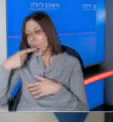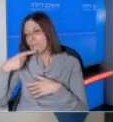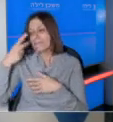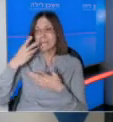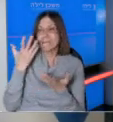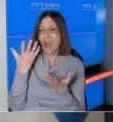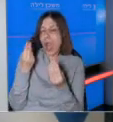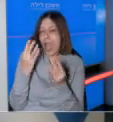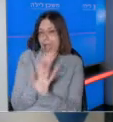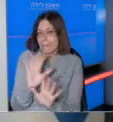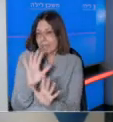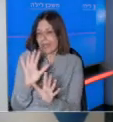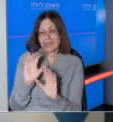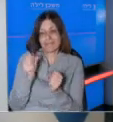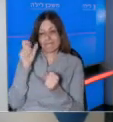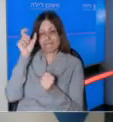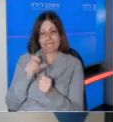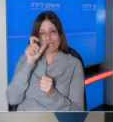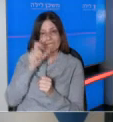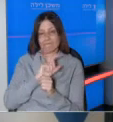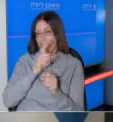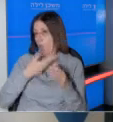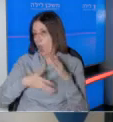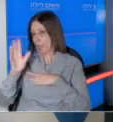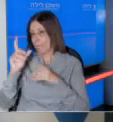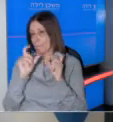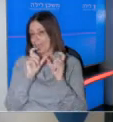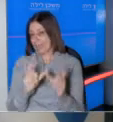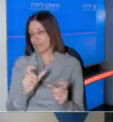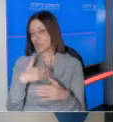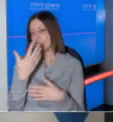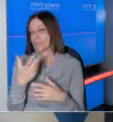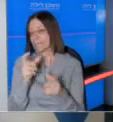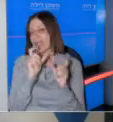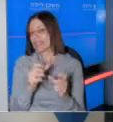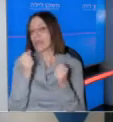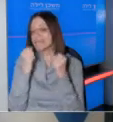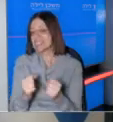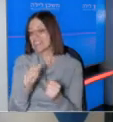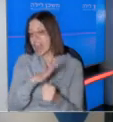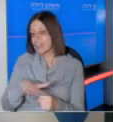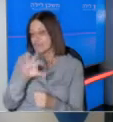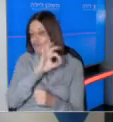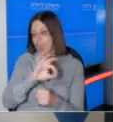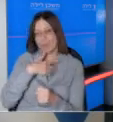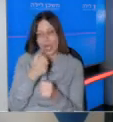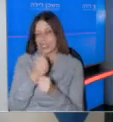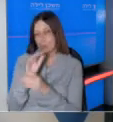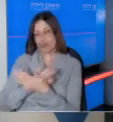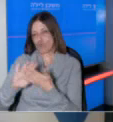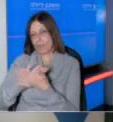לא עוד הרבה. אבל אם האזרחים לא הולכים ומגנים, נותנים את ההגנה הבסיסית לילדים שלהם, לא עשינו